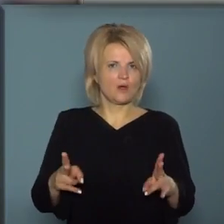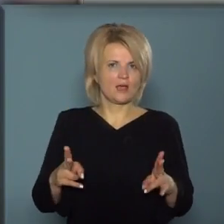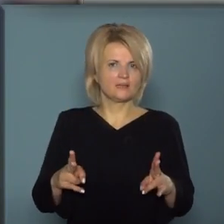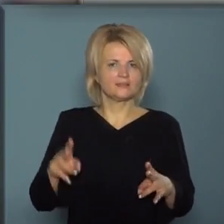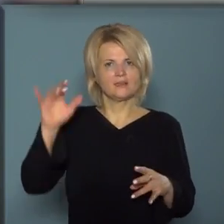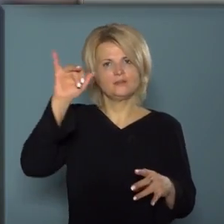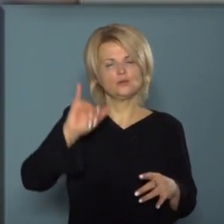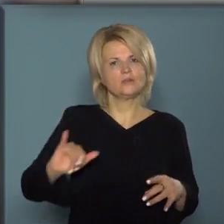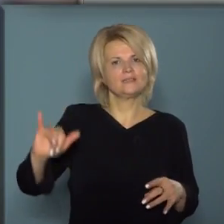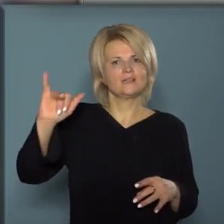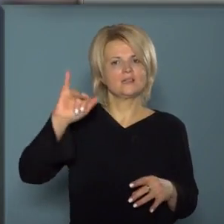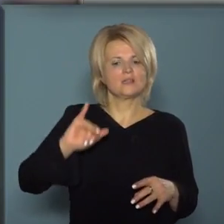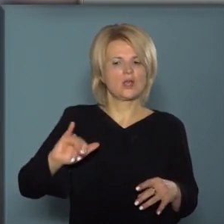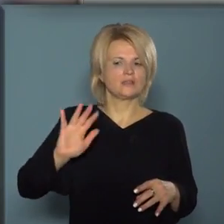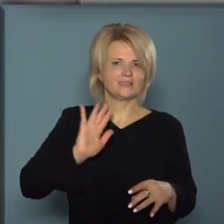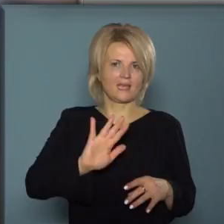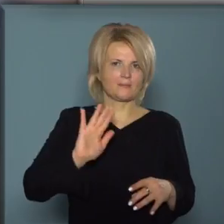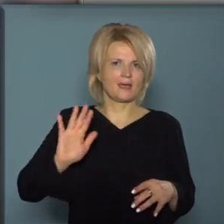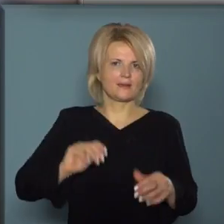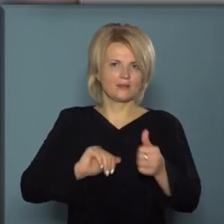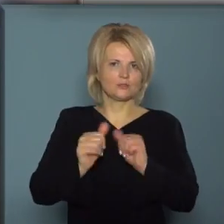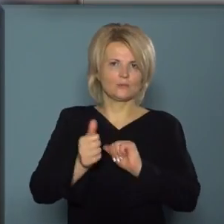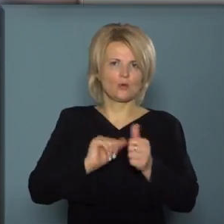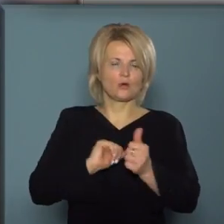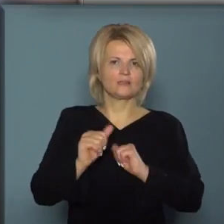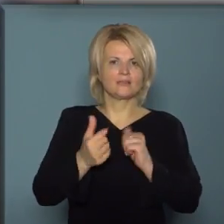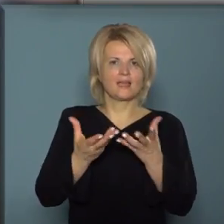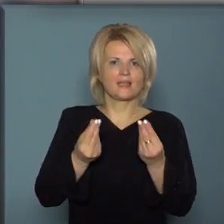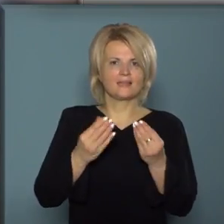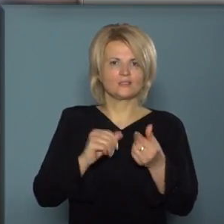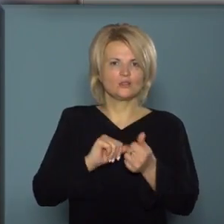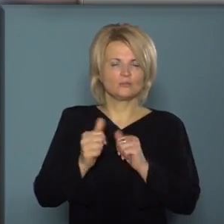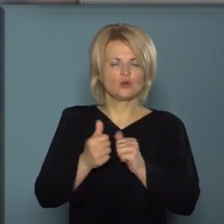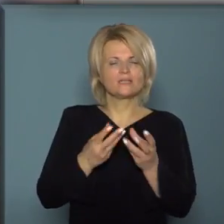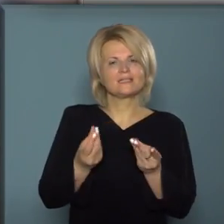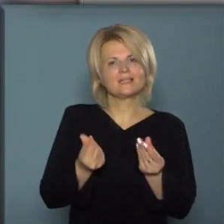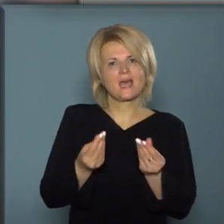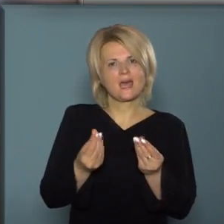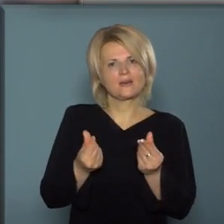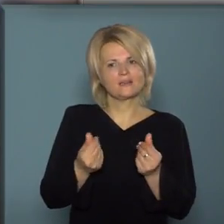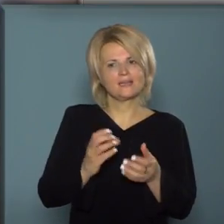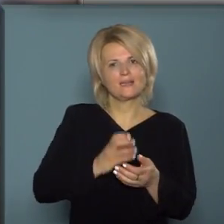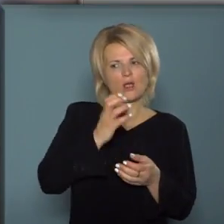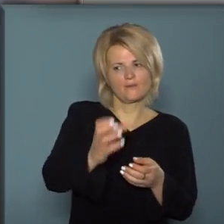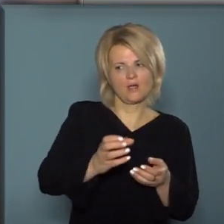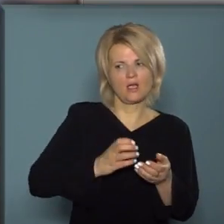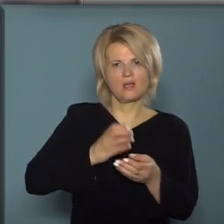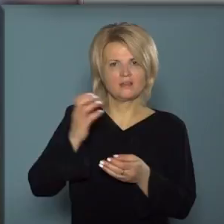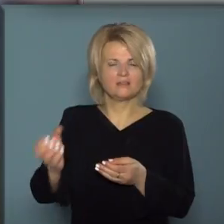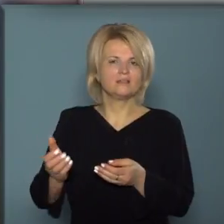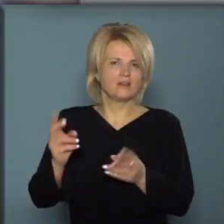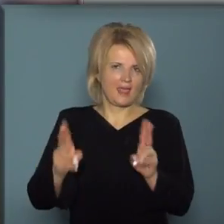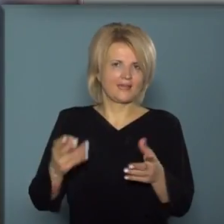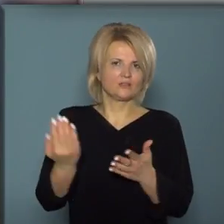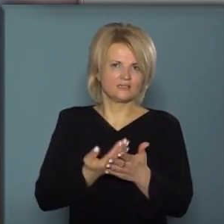egyébként nyugdíjasok számára sporteszközök, sportszerek ki téve, úgyhogy hát